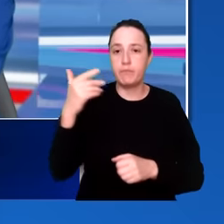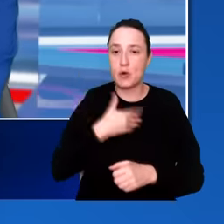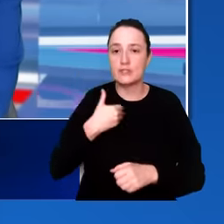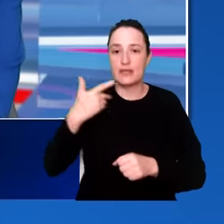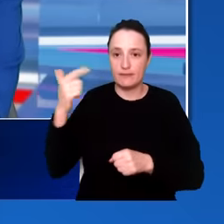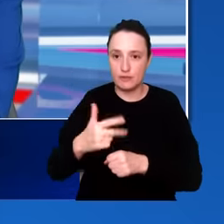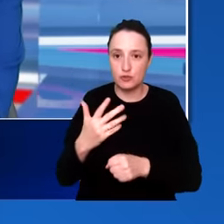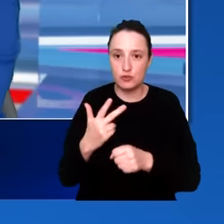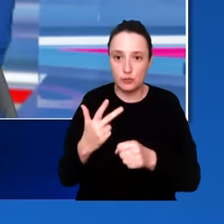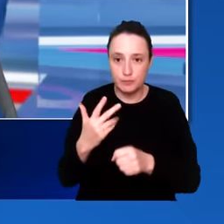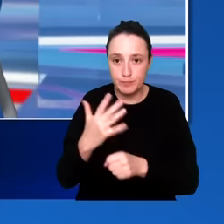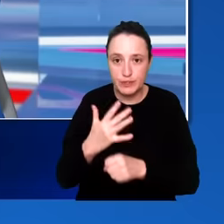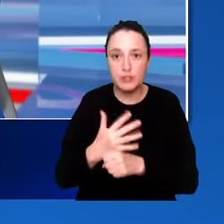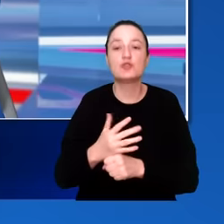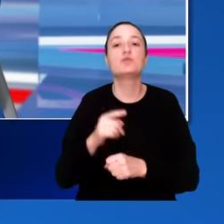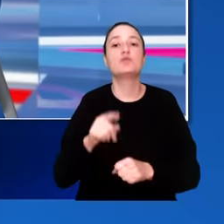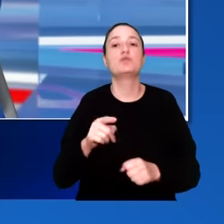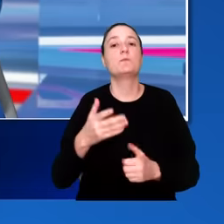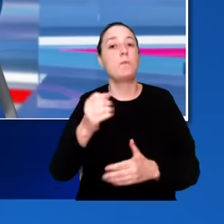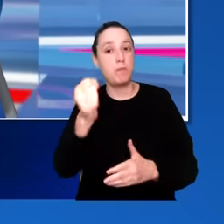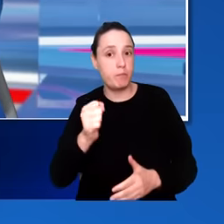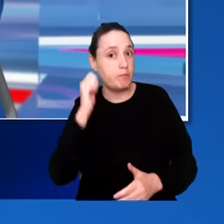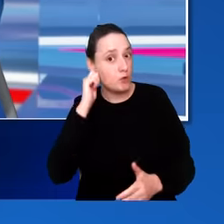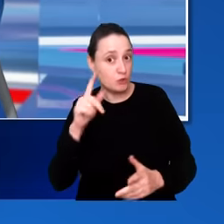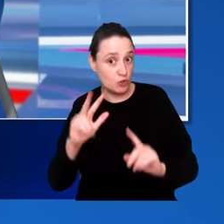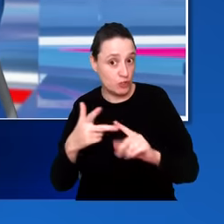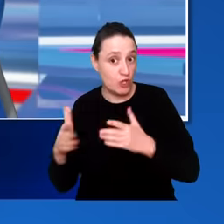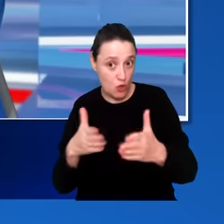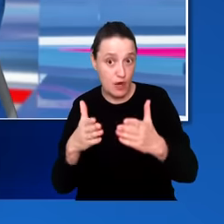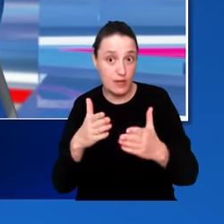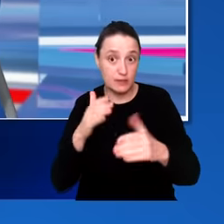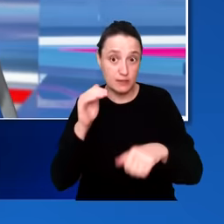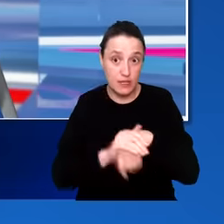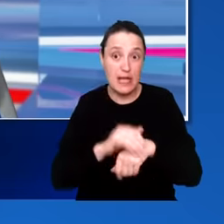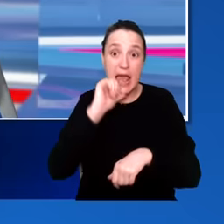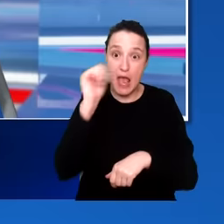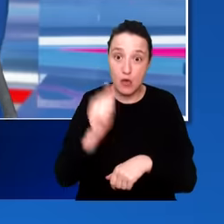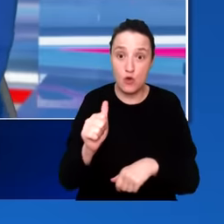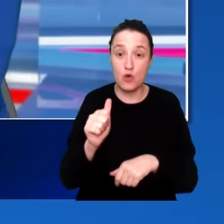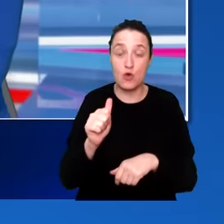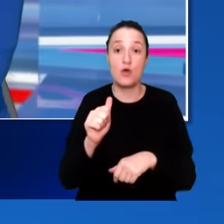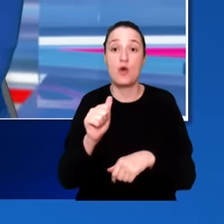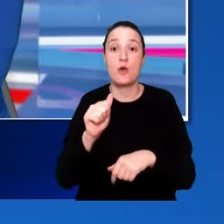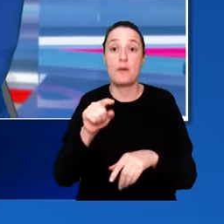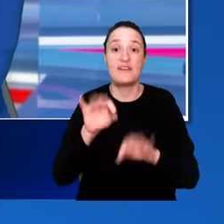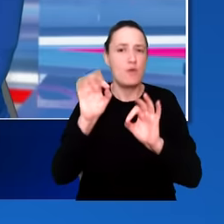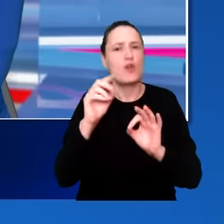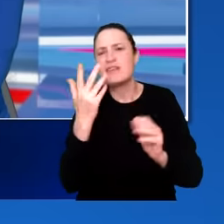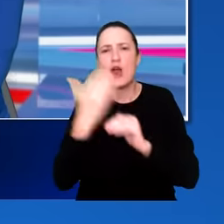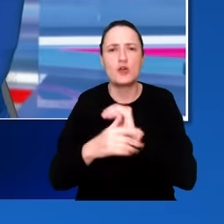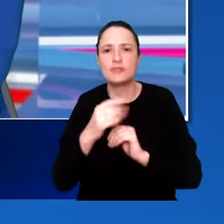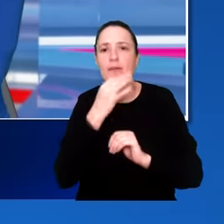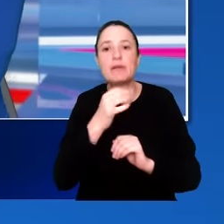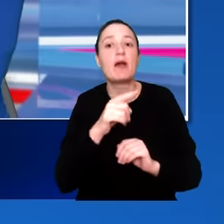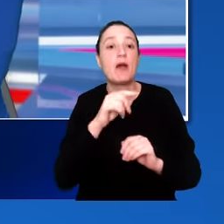w studio telewizji Republika. Pani poseł, pani potwierdza, że trzecia droga do wyborów europejskich, to tak dopytam już na pożegnaniu, idzie